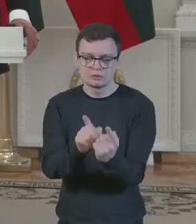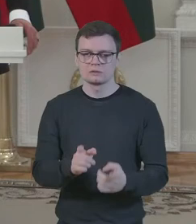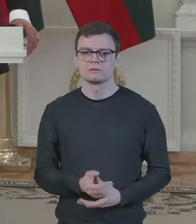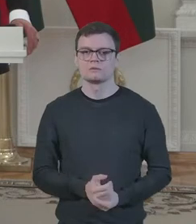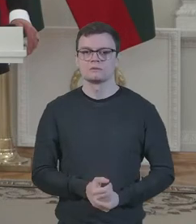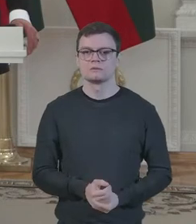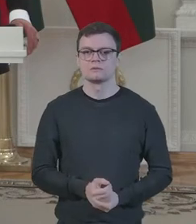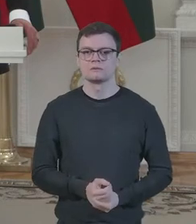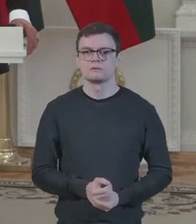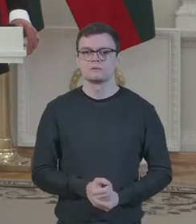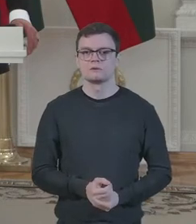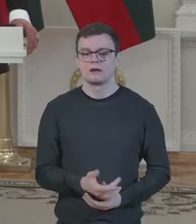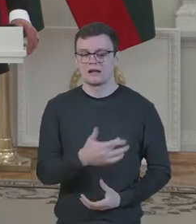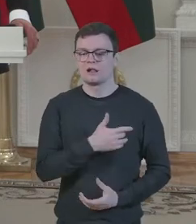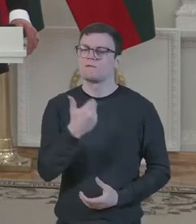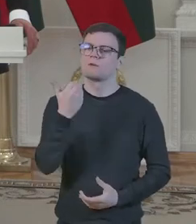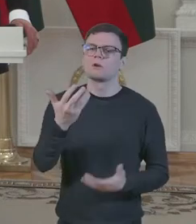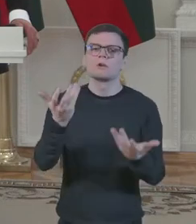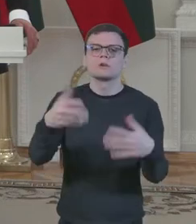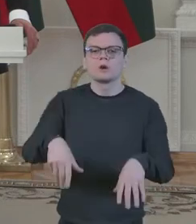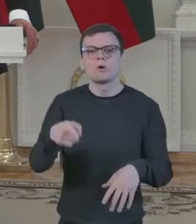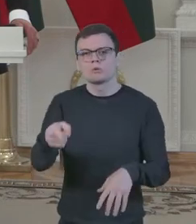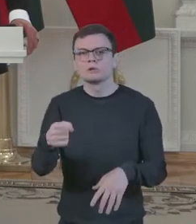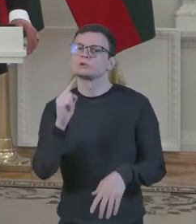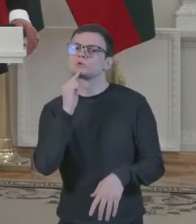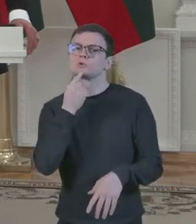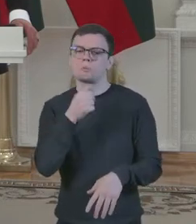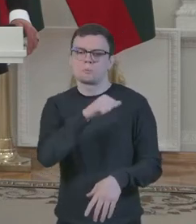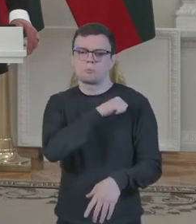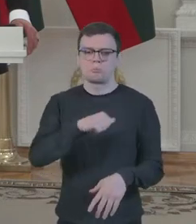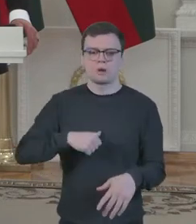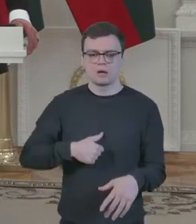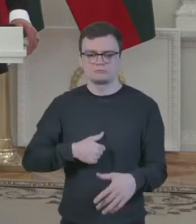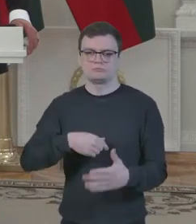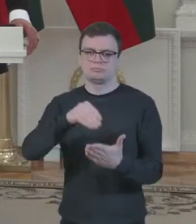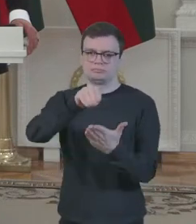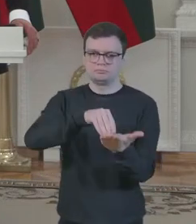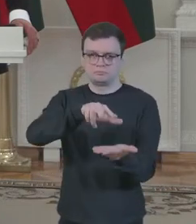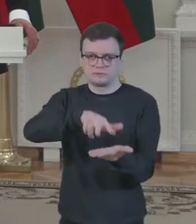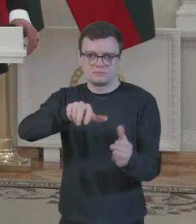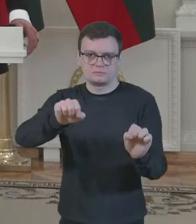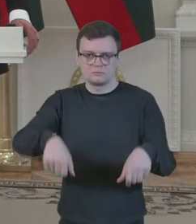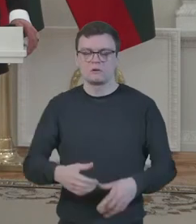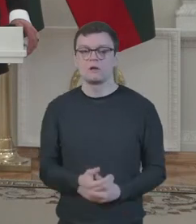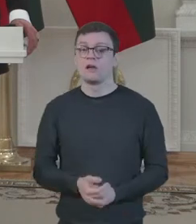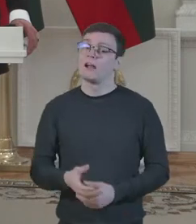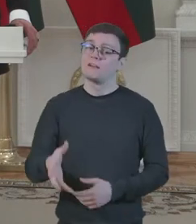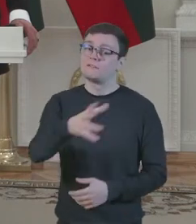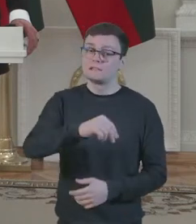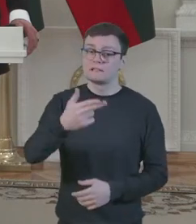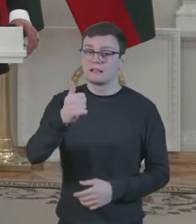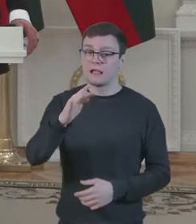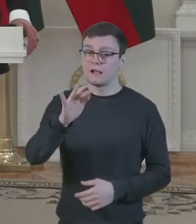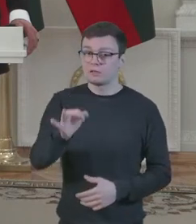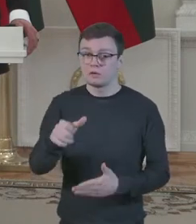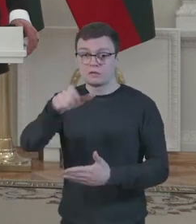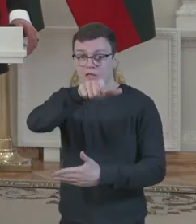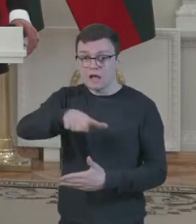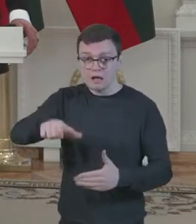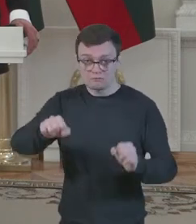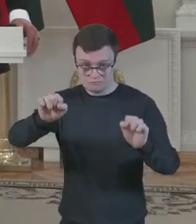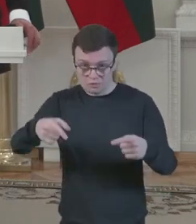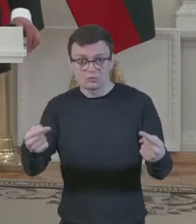nacionalinis ratifikavimas nacionaliniu lygmeniu? Ir ar dabar esate užtikrinti, kad visos dabartinės NATO narės pritartų Suomijos narystei?